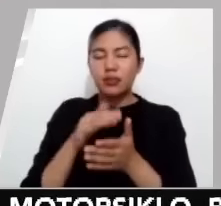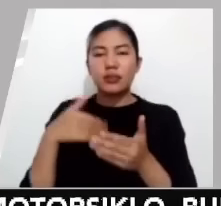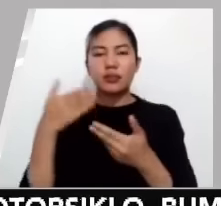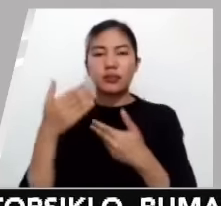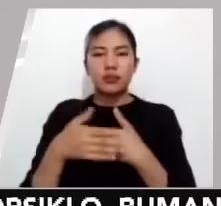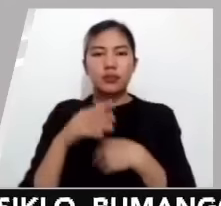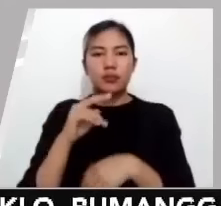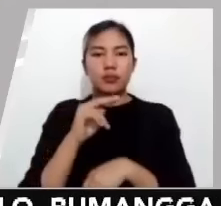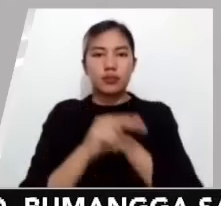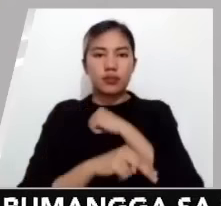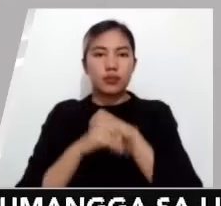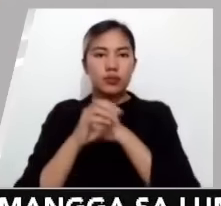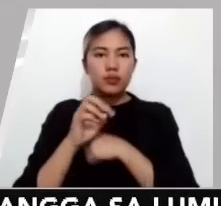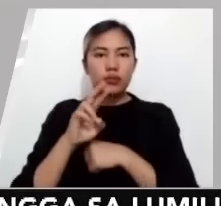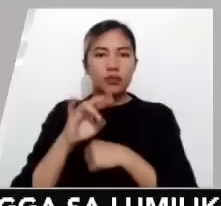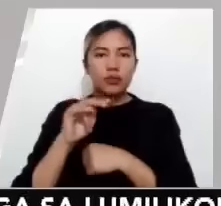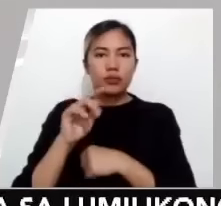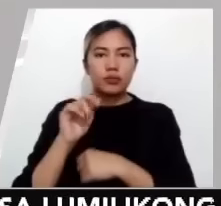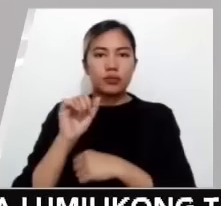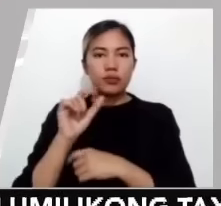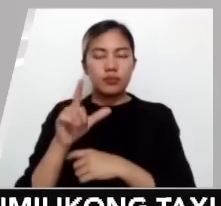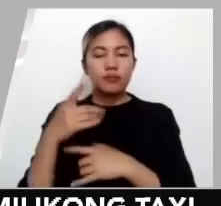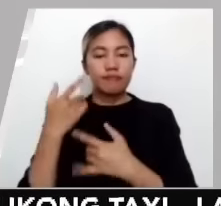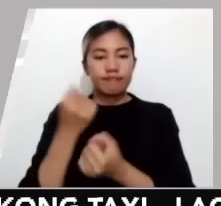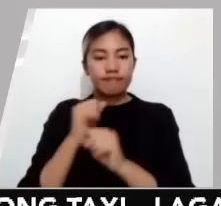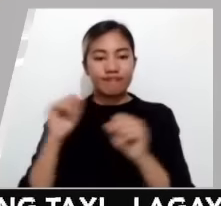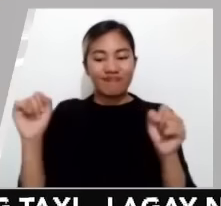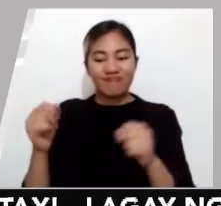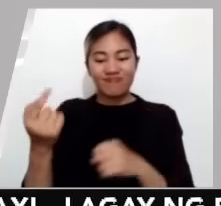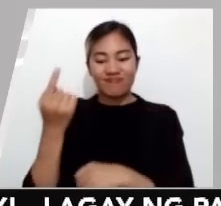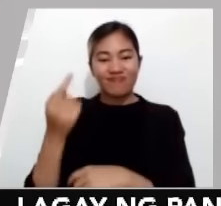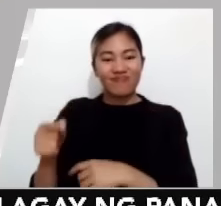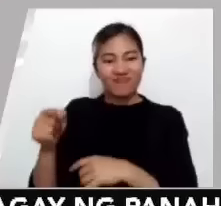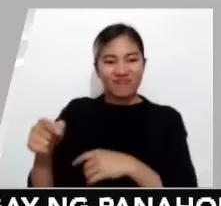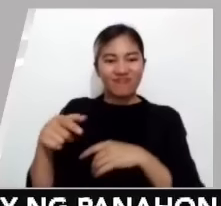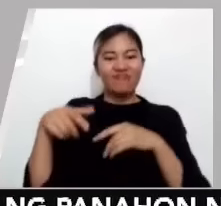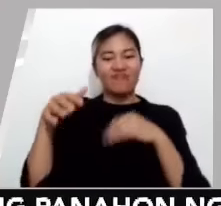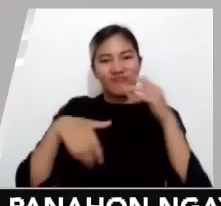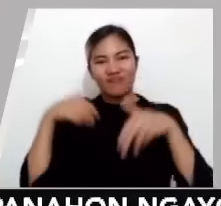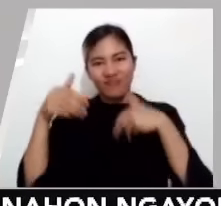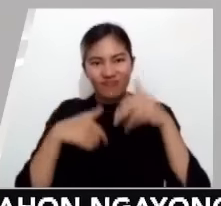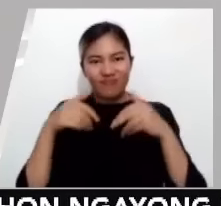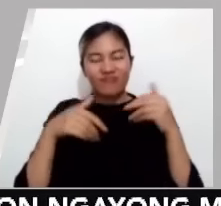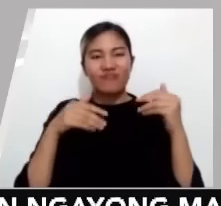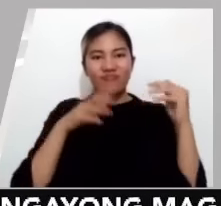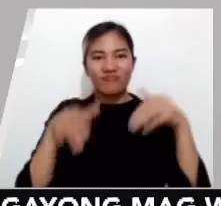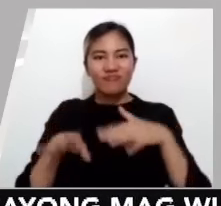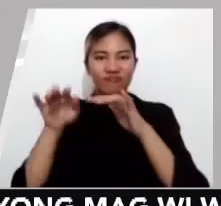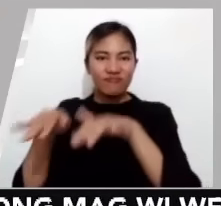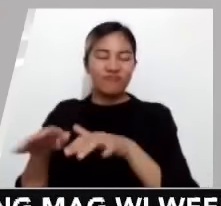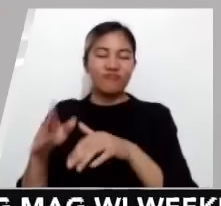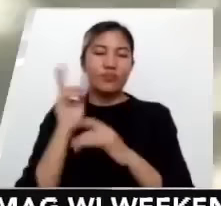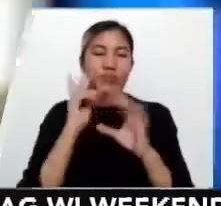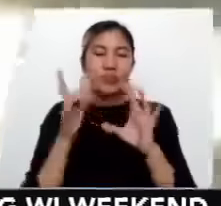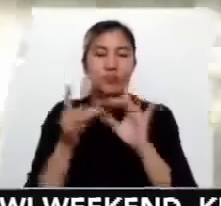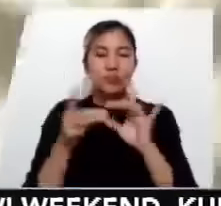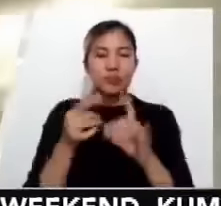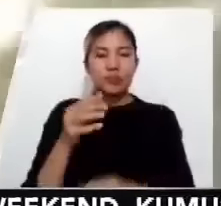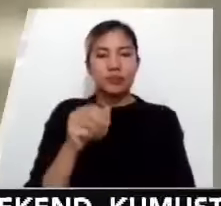batang solong naligo sa dagat. Ang mainit na balita, hatid ni Nico Sereno ng GMA Regional TV.